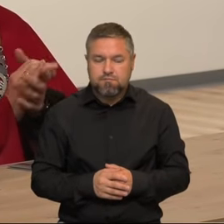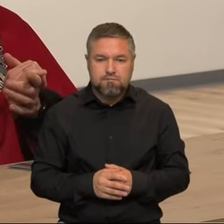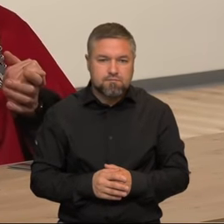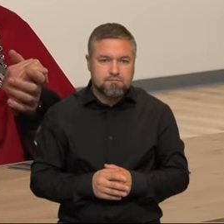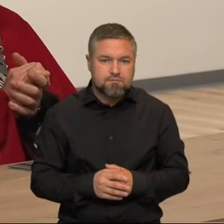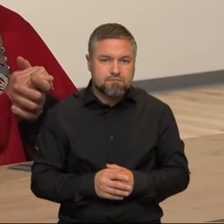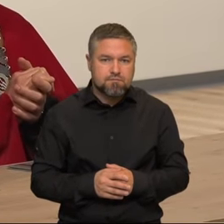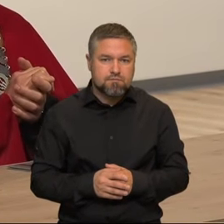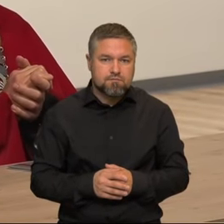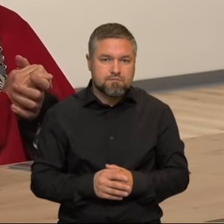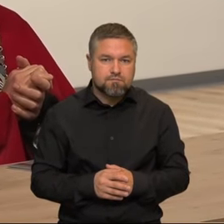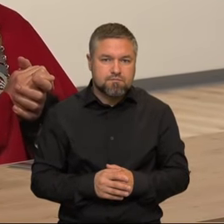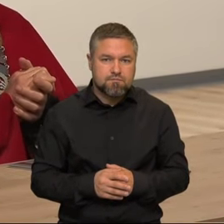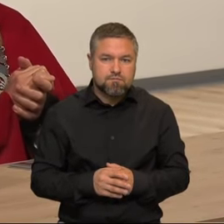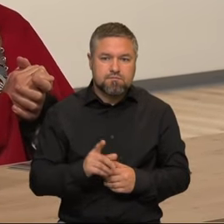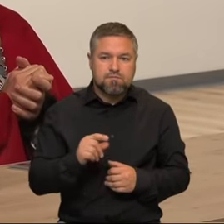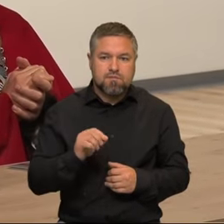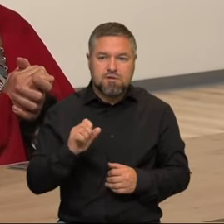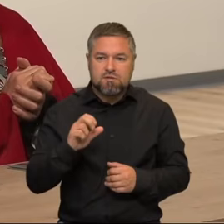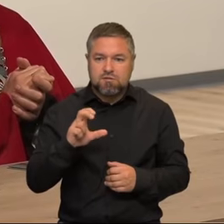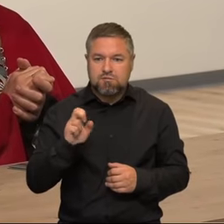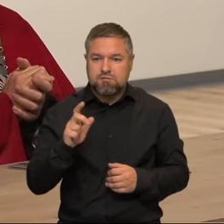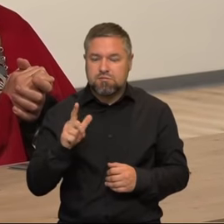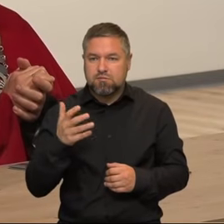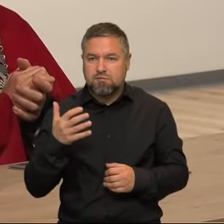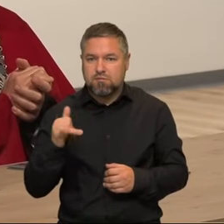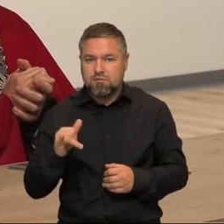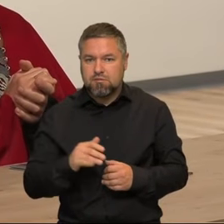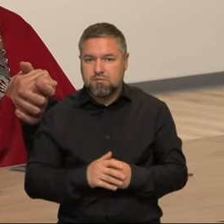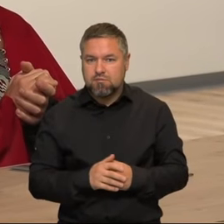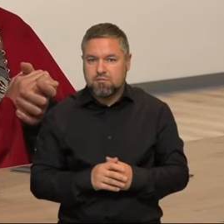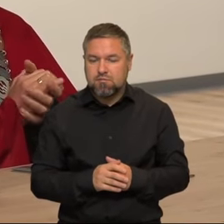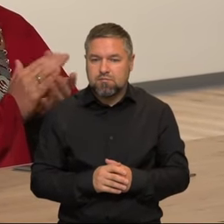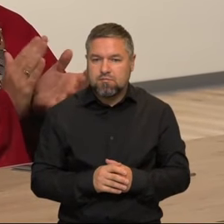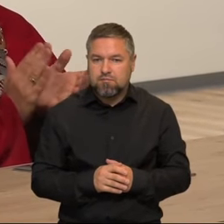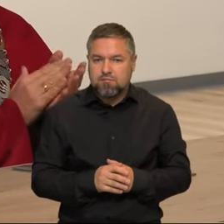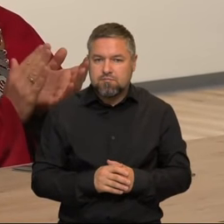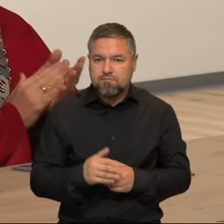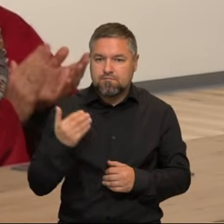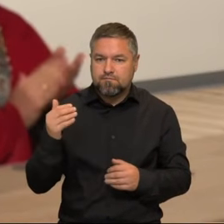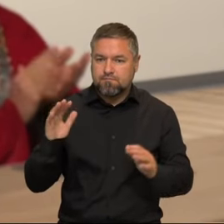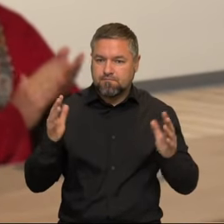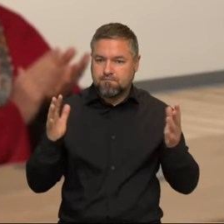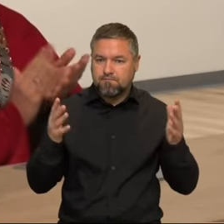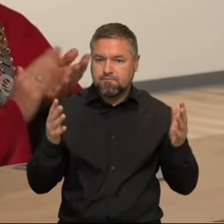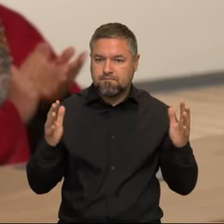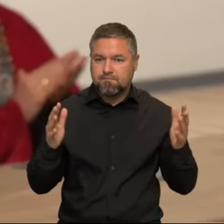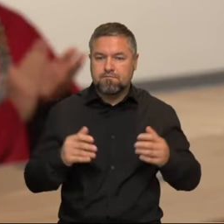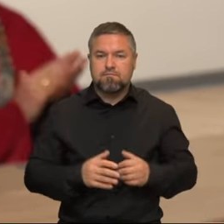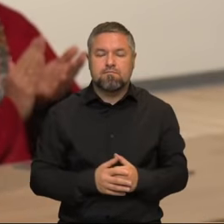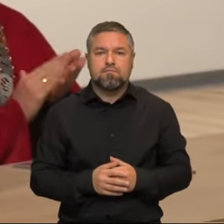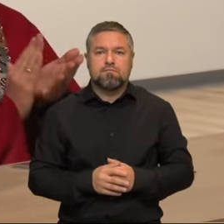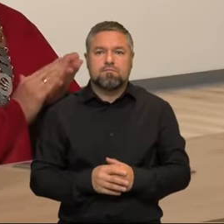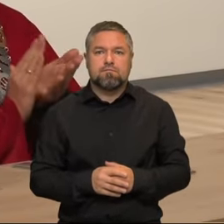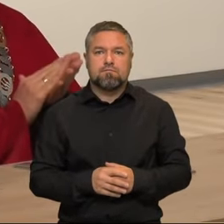pana Krzysztofa Kwiatkowskiego, senatora Rzeczypospolitej Polskiej.